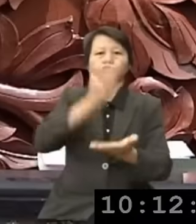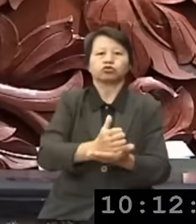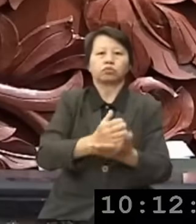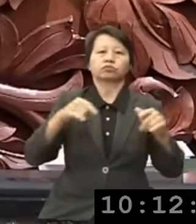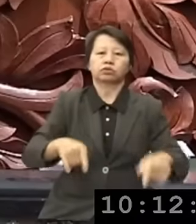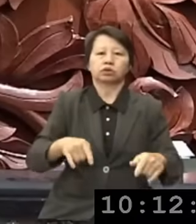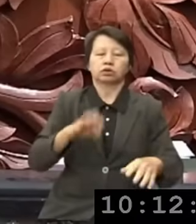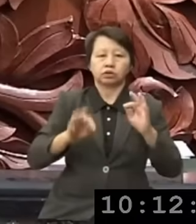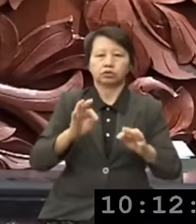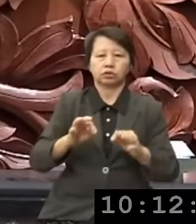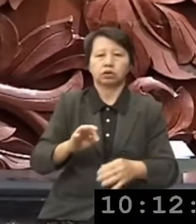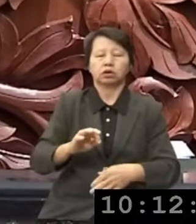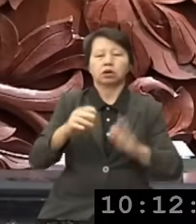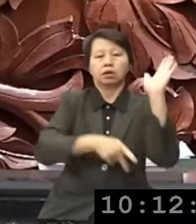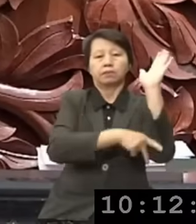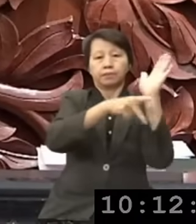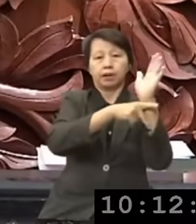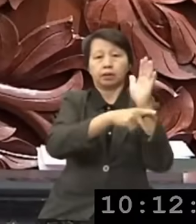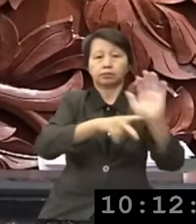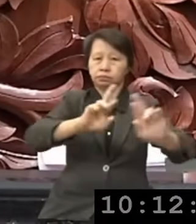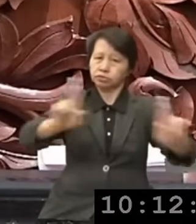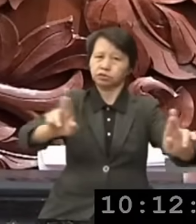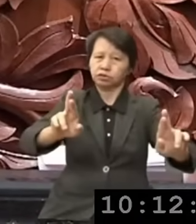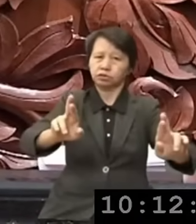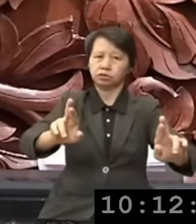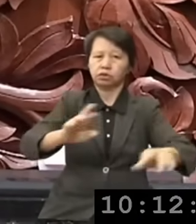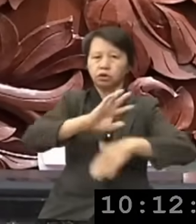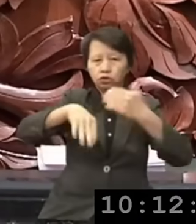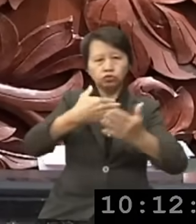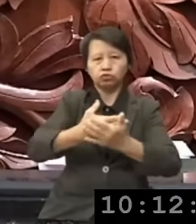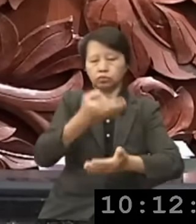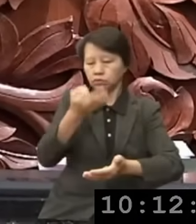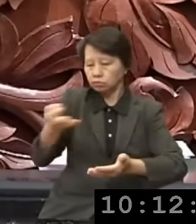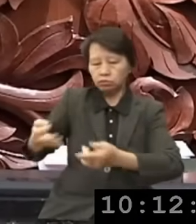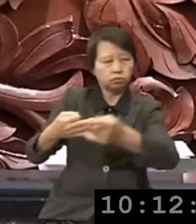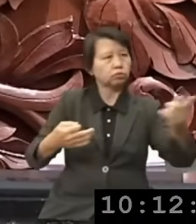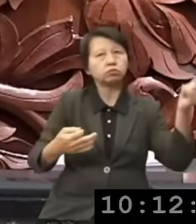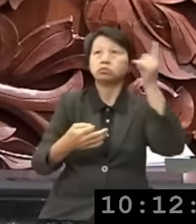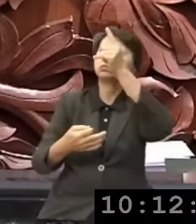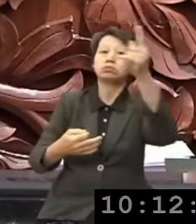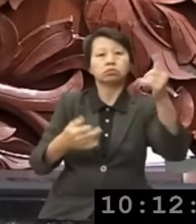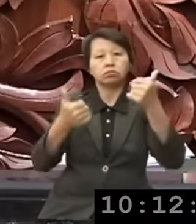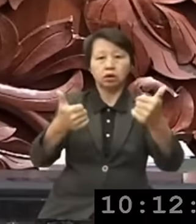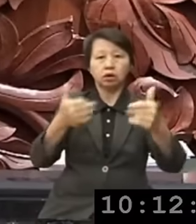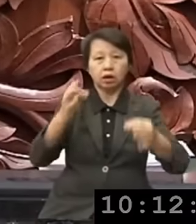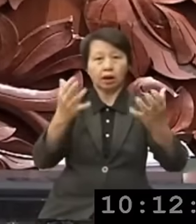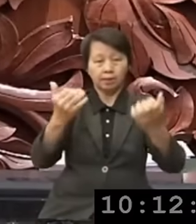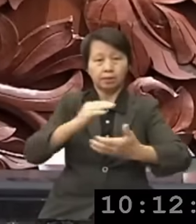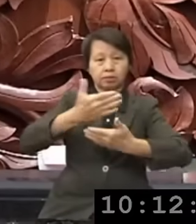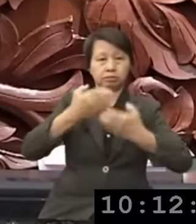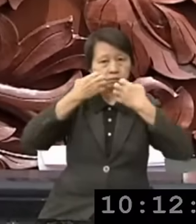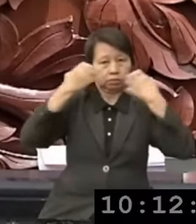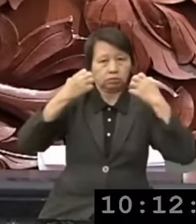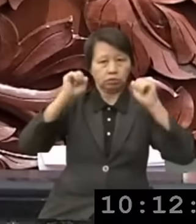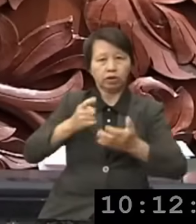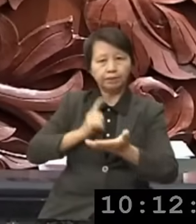sendiri di parlimen provide do facilities yang yang berhormat nak semua ada Jadi kalau yang berhormat perlukan gadet yang lebih sisticated boleh